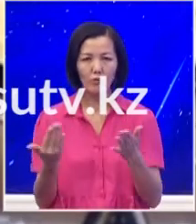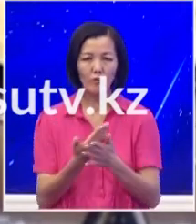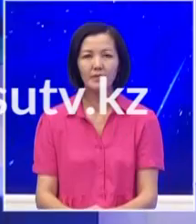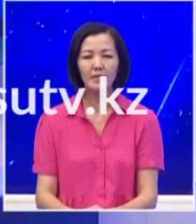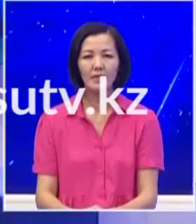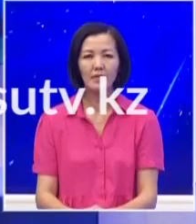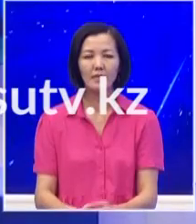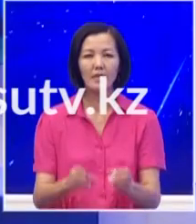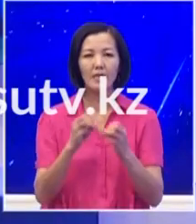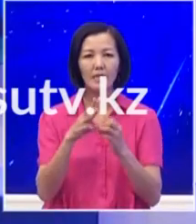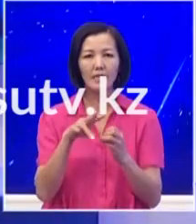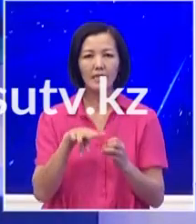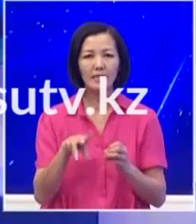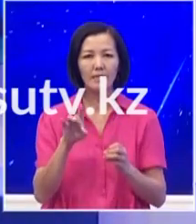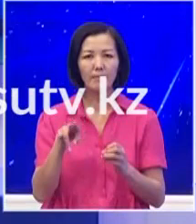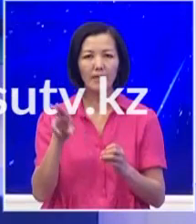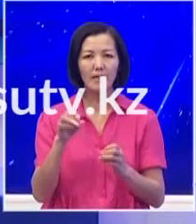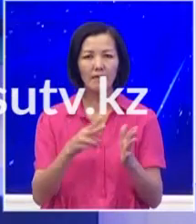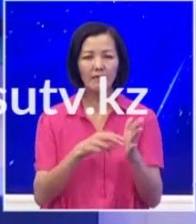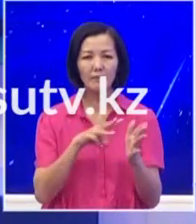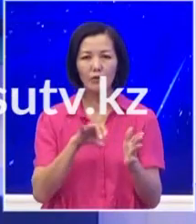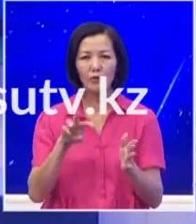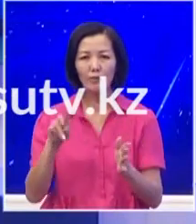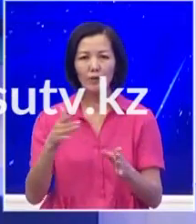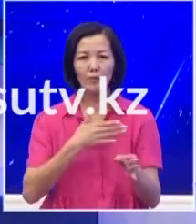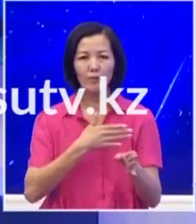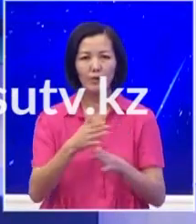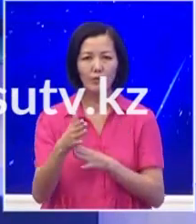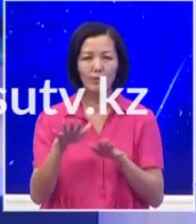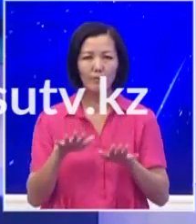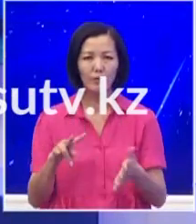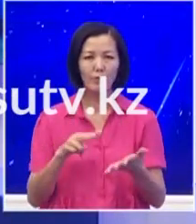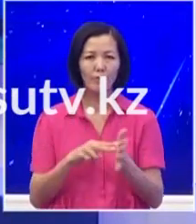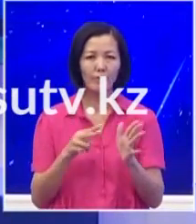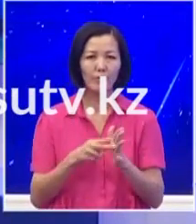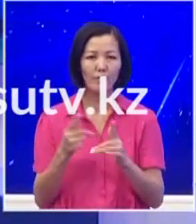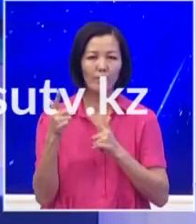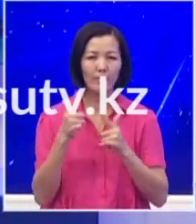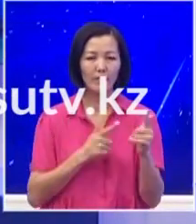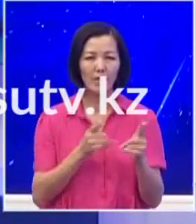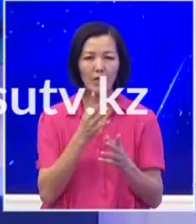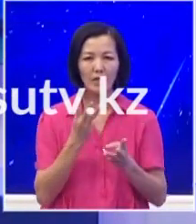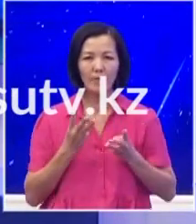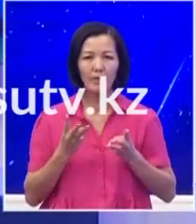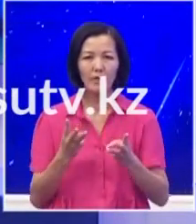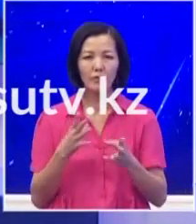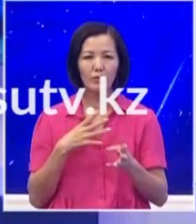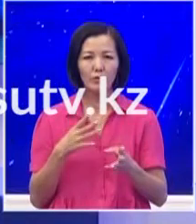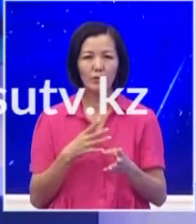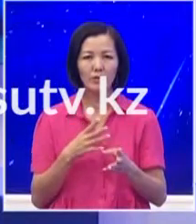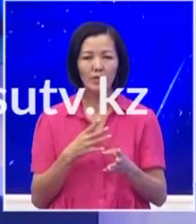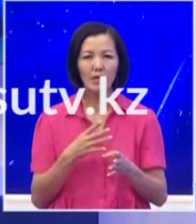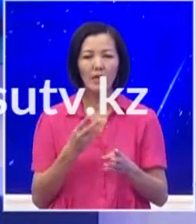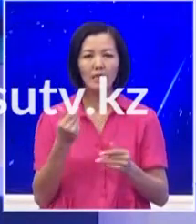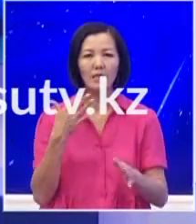полигонов. 13 миллиардов 700 миллионов тенге предусмотрены из местного бюджета на подготовку к отопительному сезону. Часть